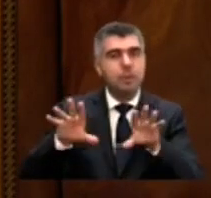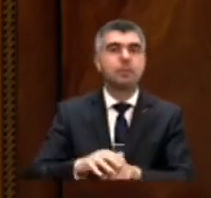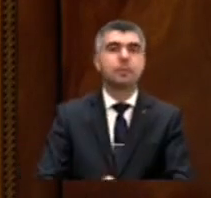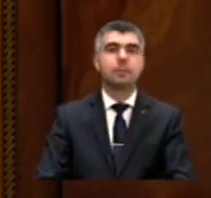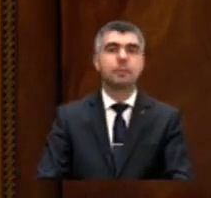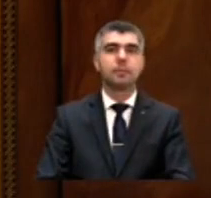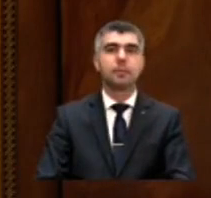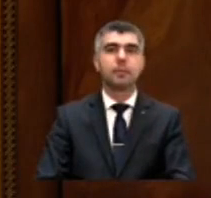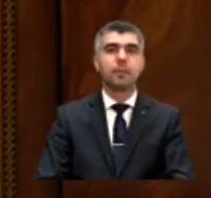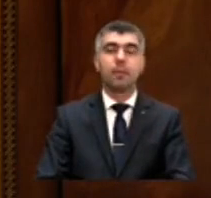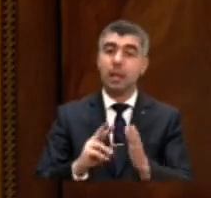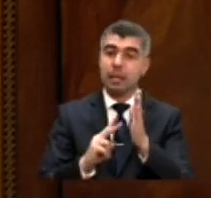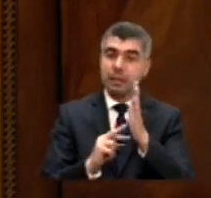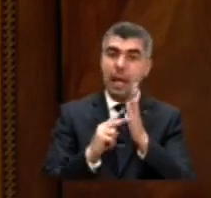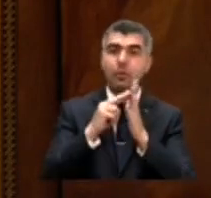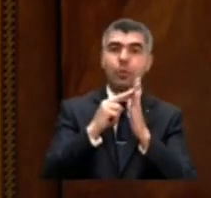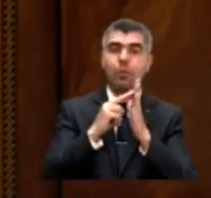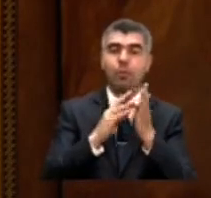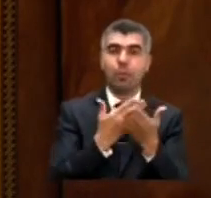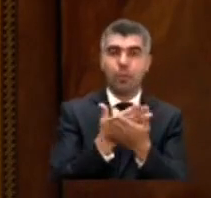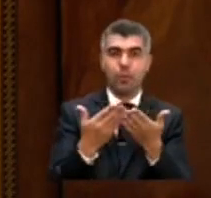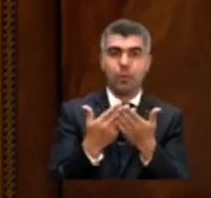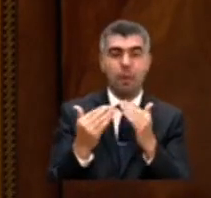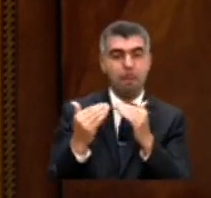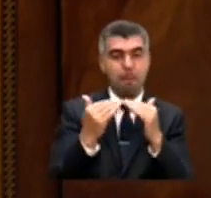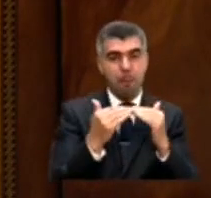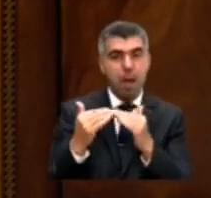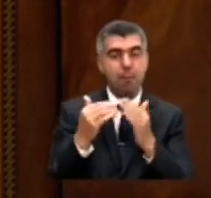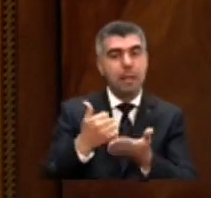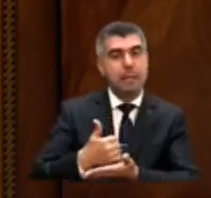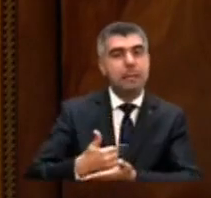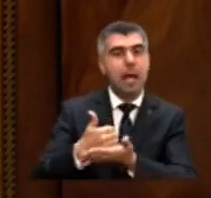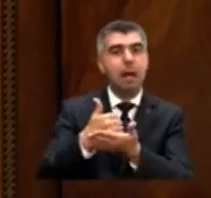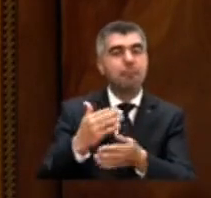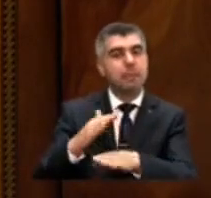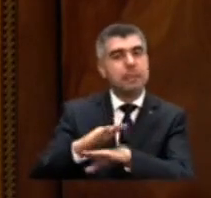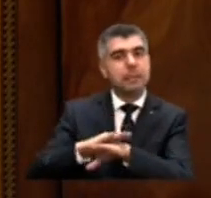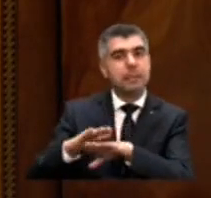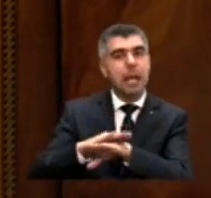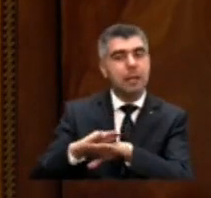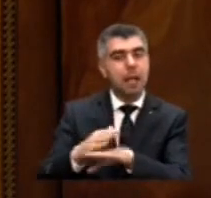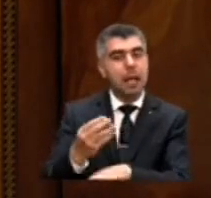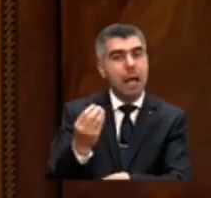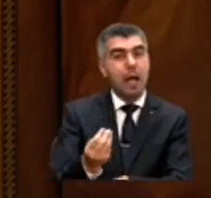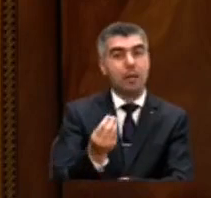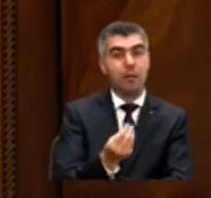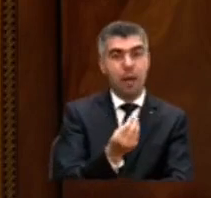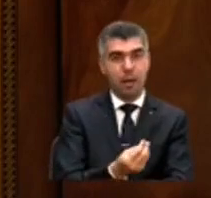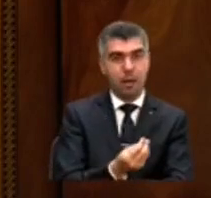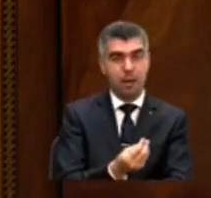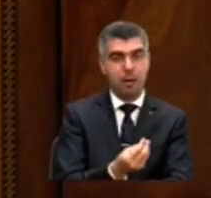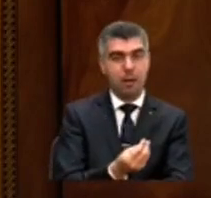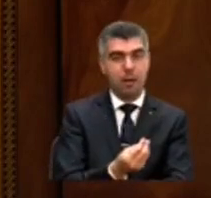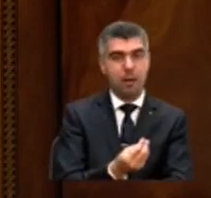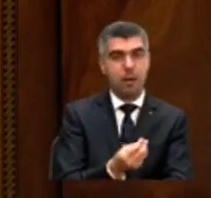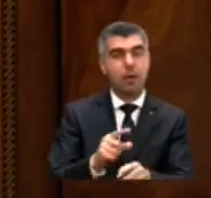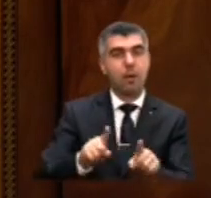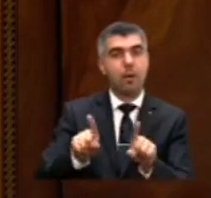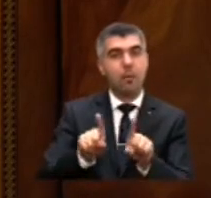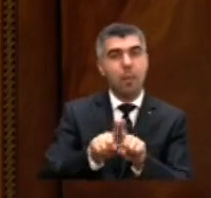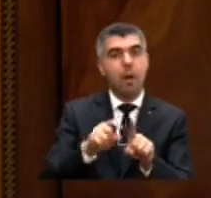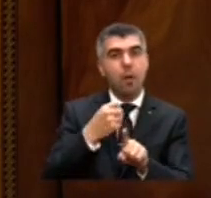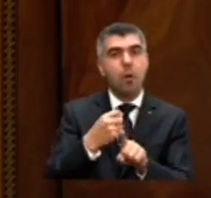ويتطلب التقدم نحو تكافؤ الفرص دعم سياسة طموحة للطفولة المبكرة